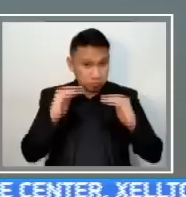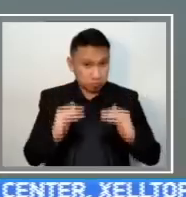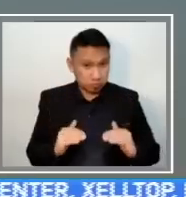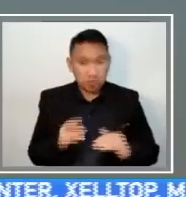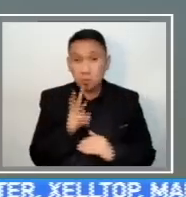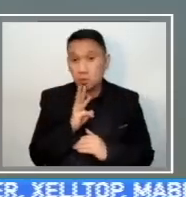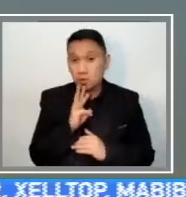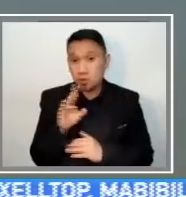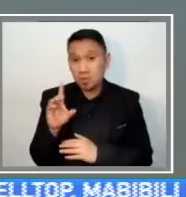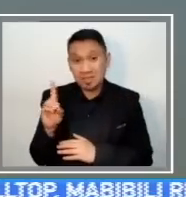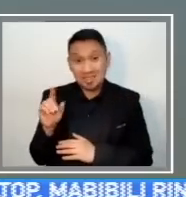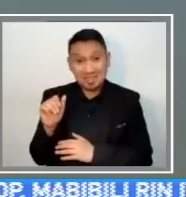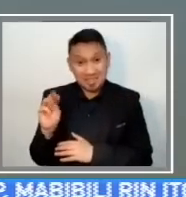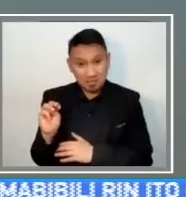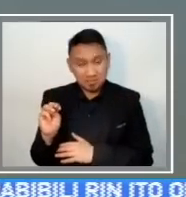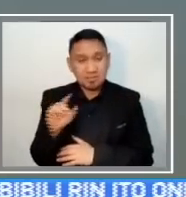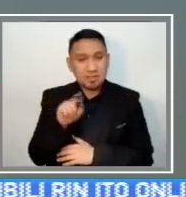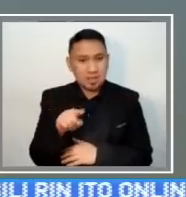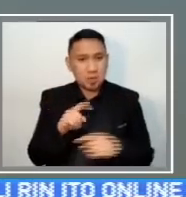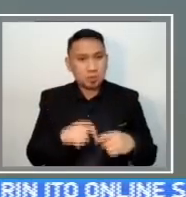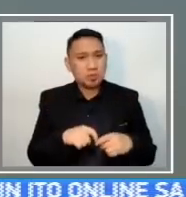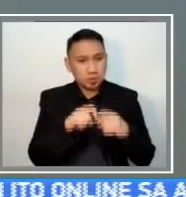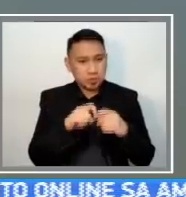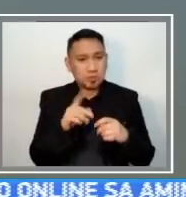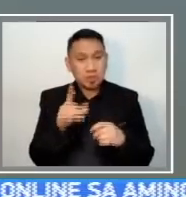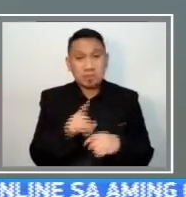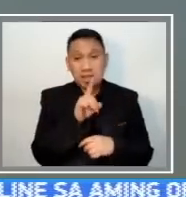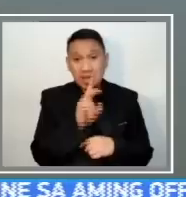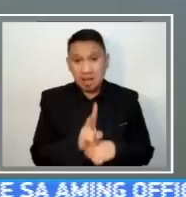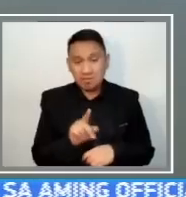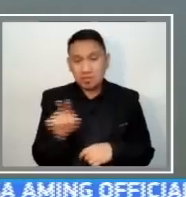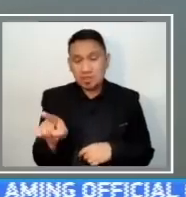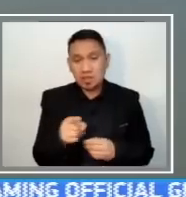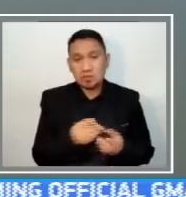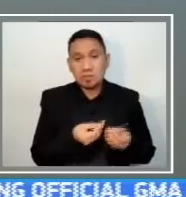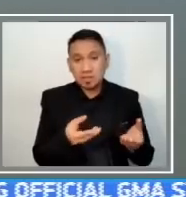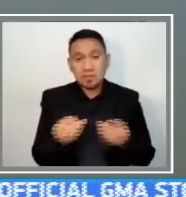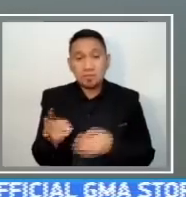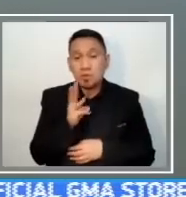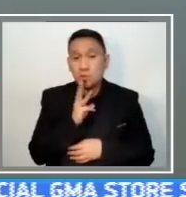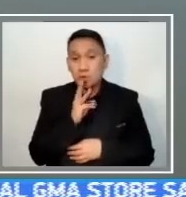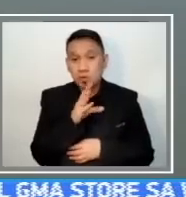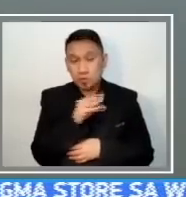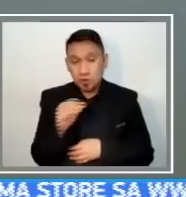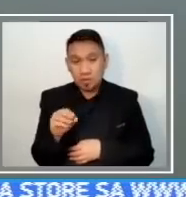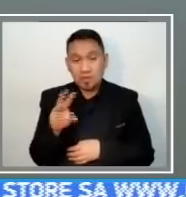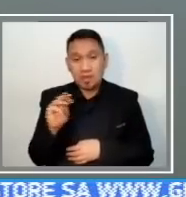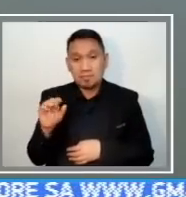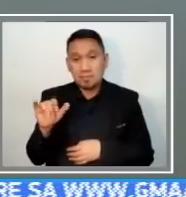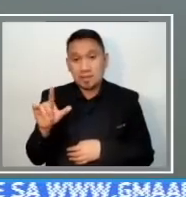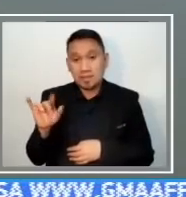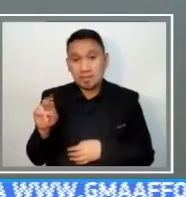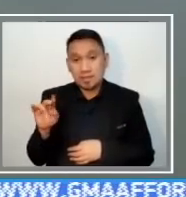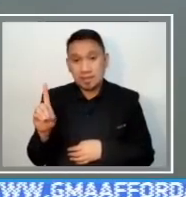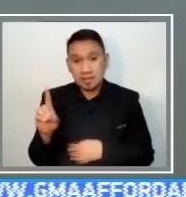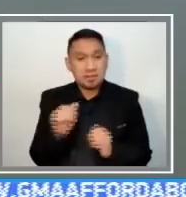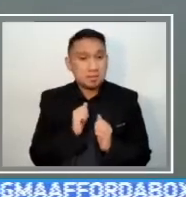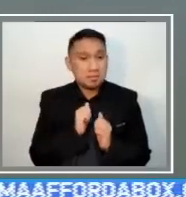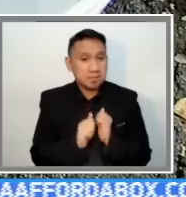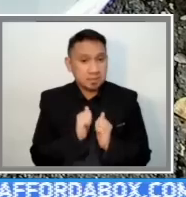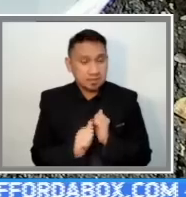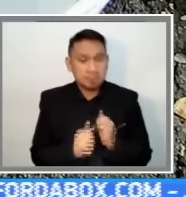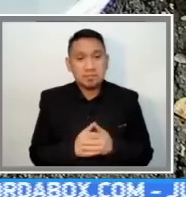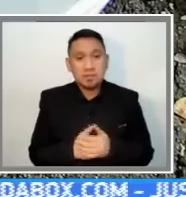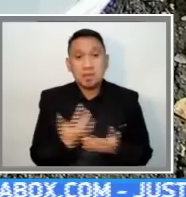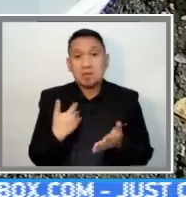ring ipatutupad ang suspensyon ng paghahati sa supply ng tubig ng Manila Water at ng Maynilad. Ibig sabihin, mababawasan